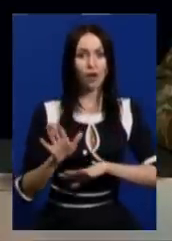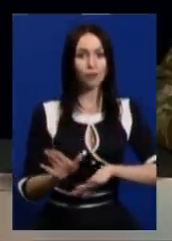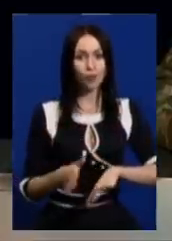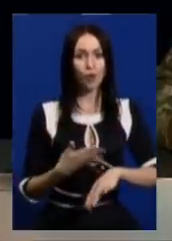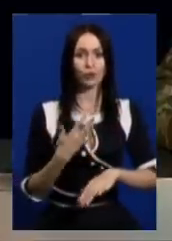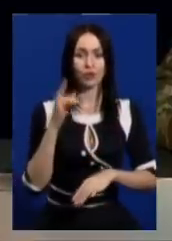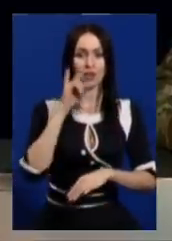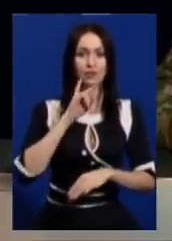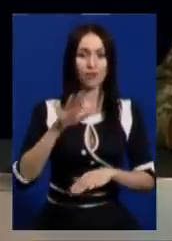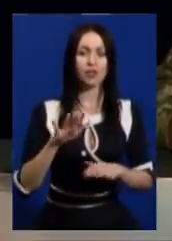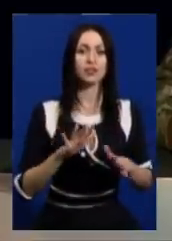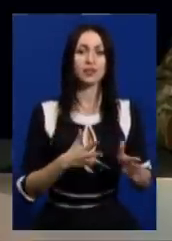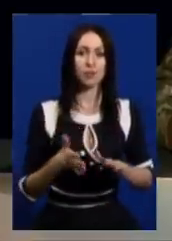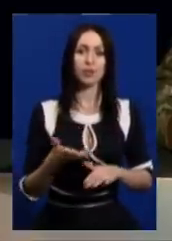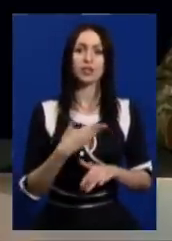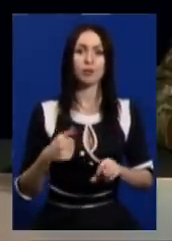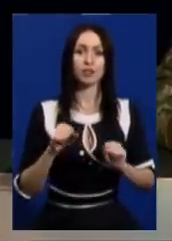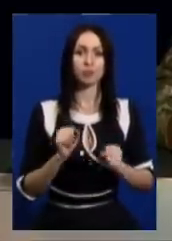известных событий мы смогли